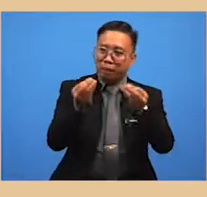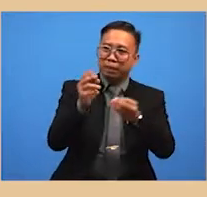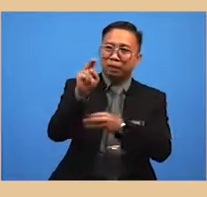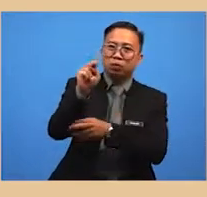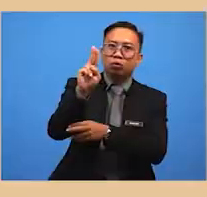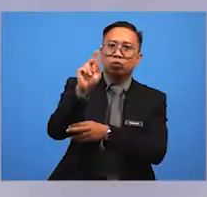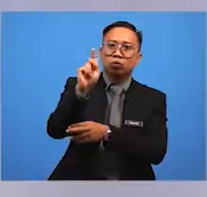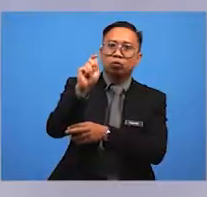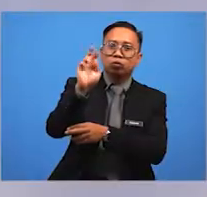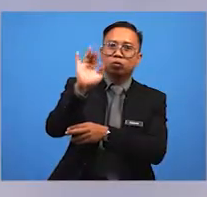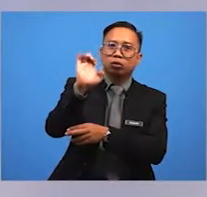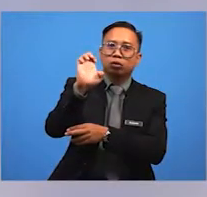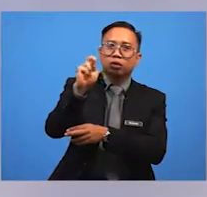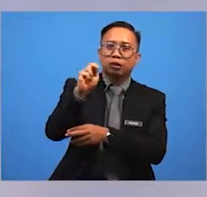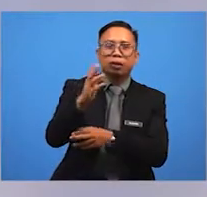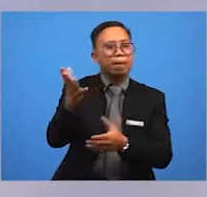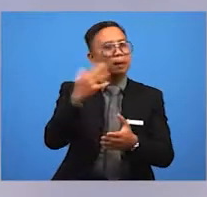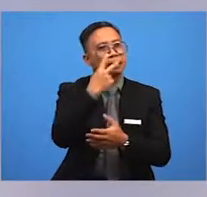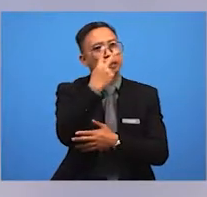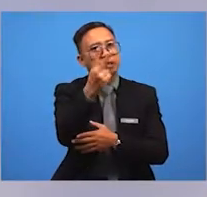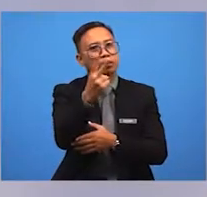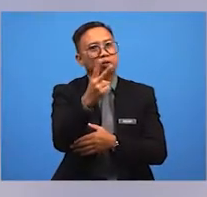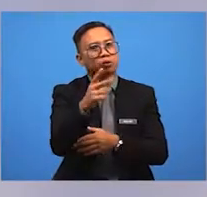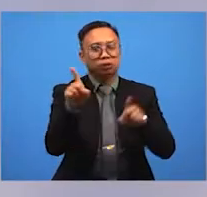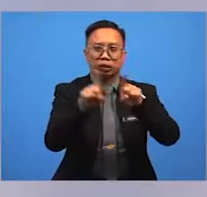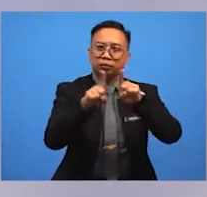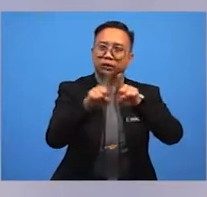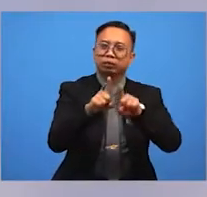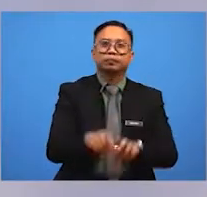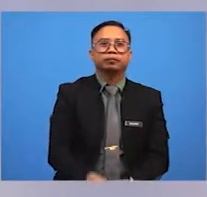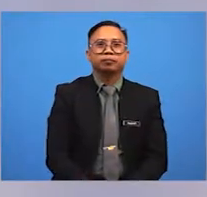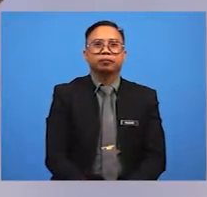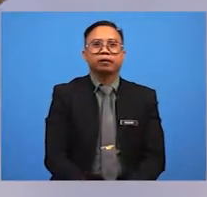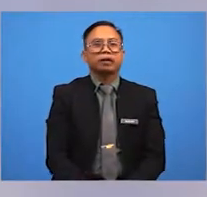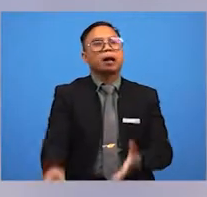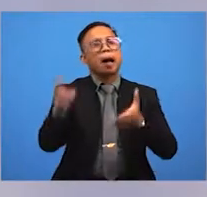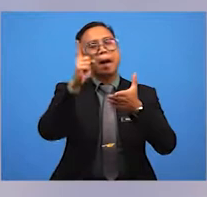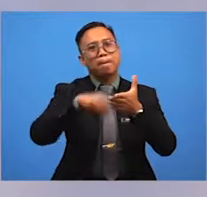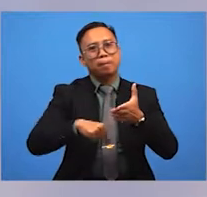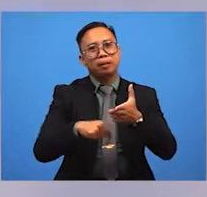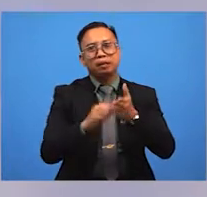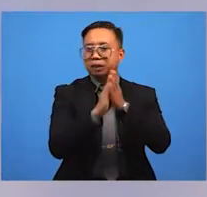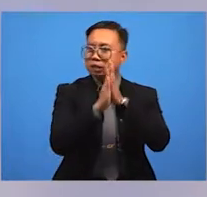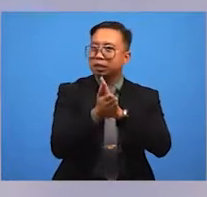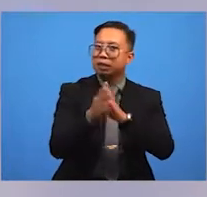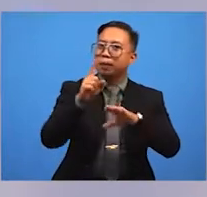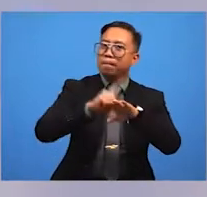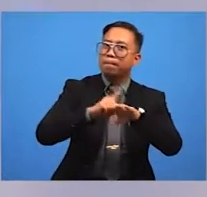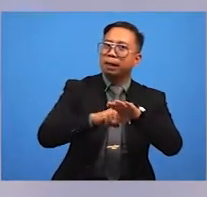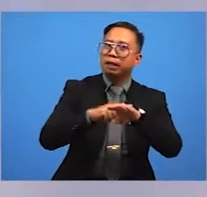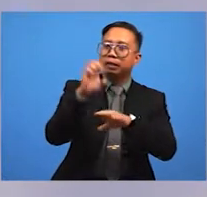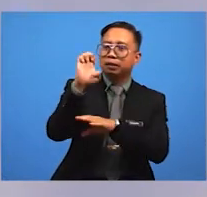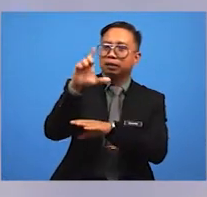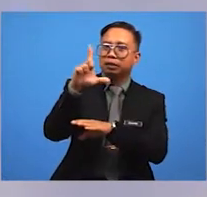nutrien. Mari kita perhatikan bersama-sama apa yang berlaku pada